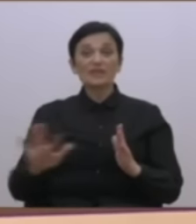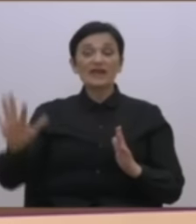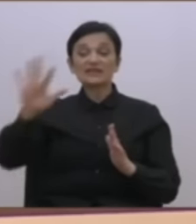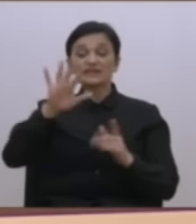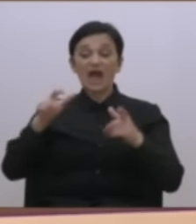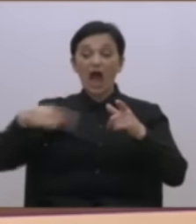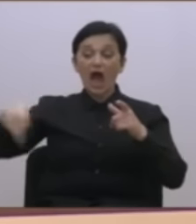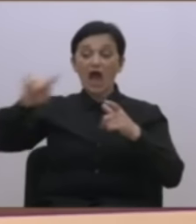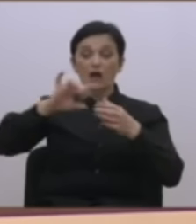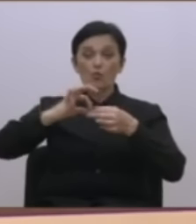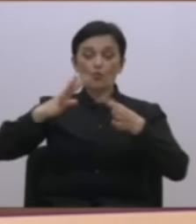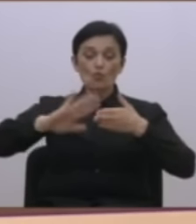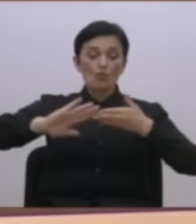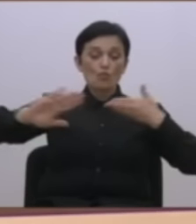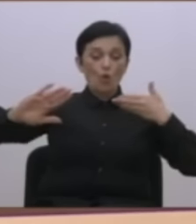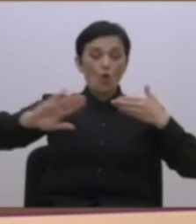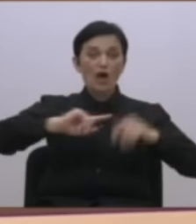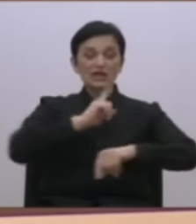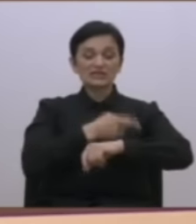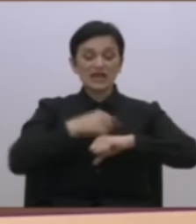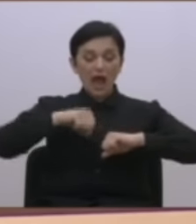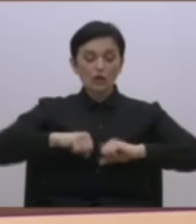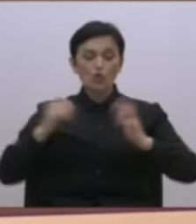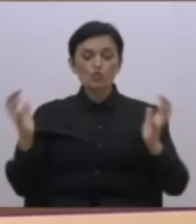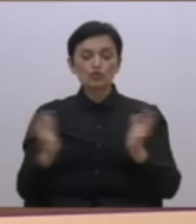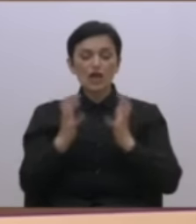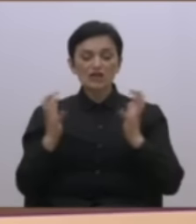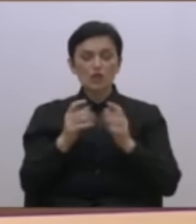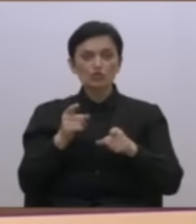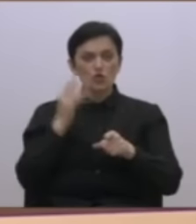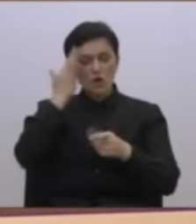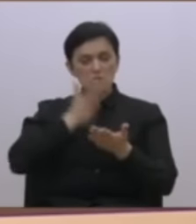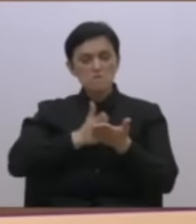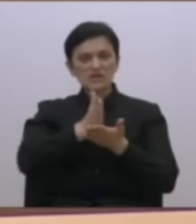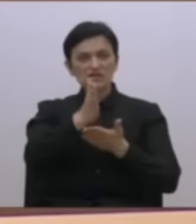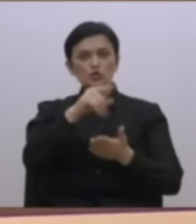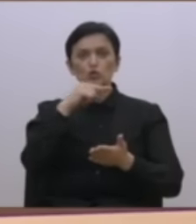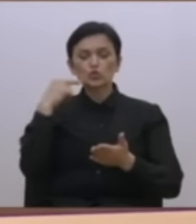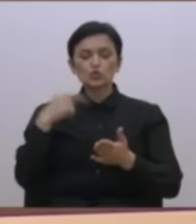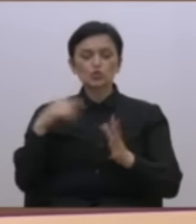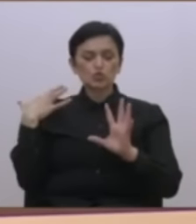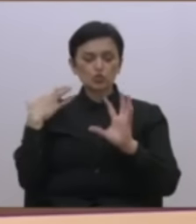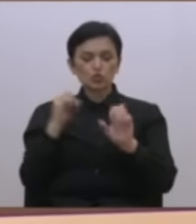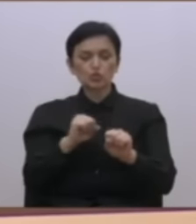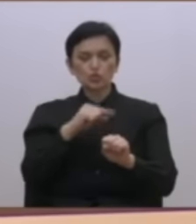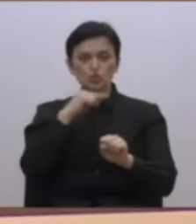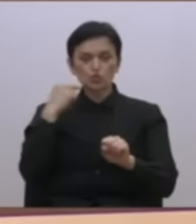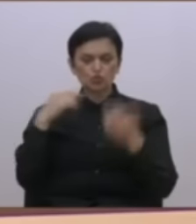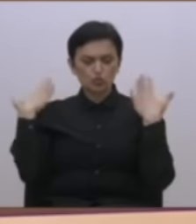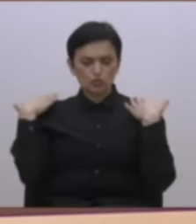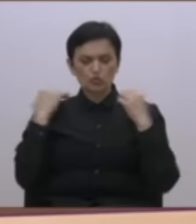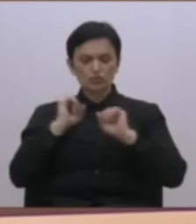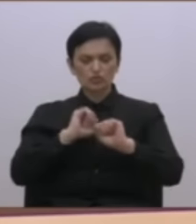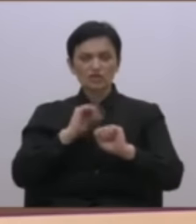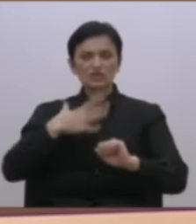moqvetas da zalauplebis shenarchunebis miznit rusetis khardacheri da rusetis zurgit